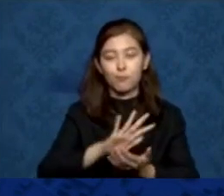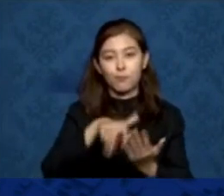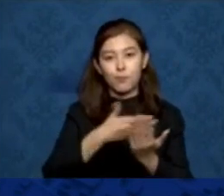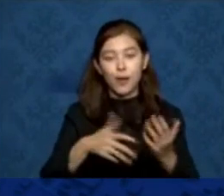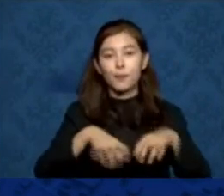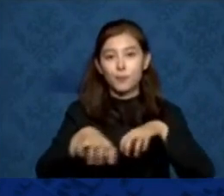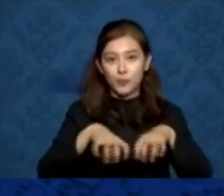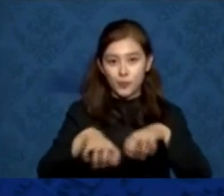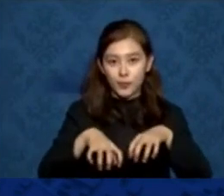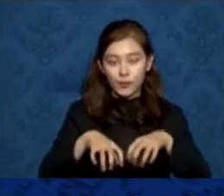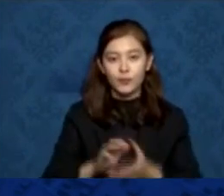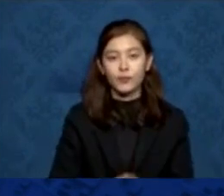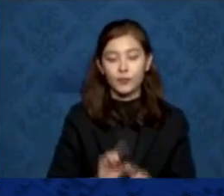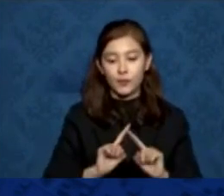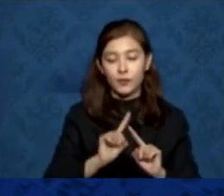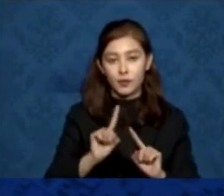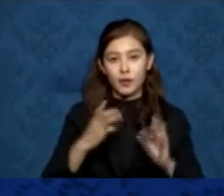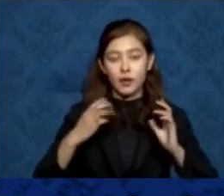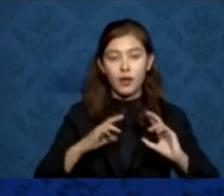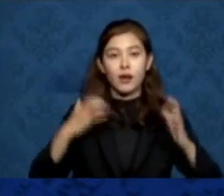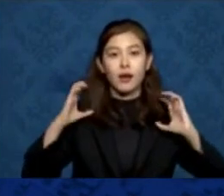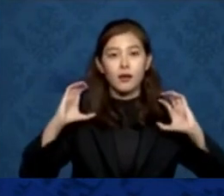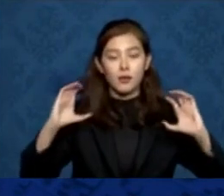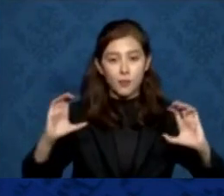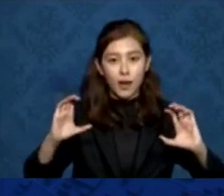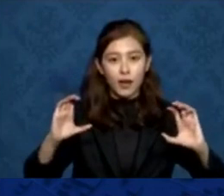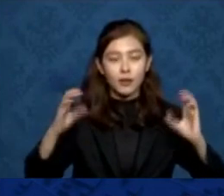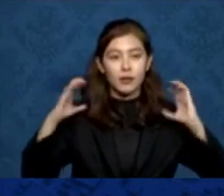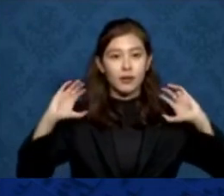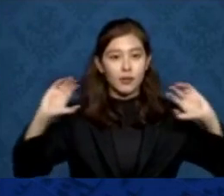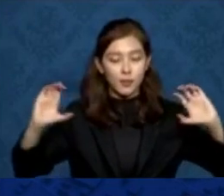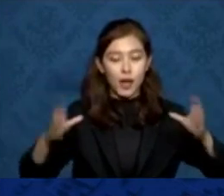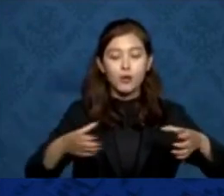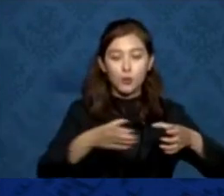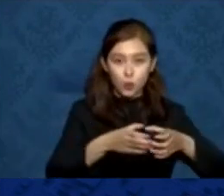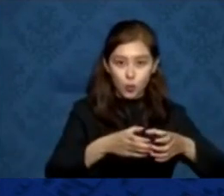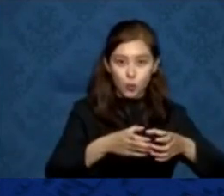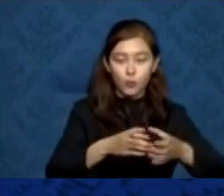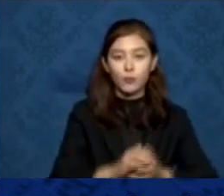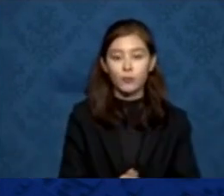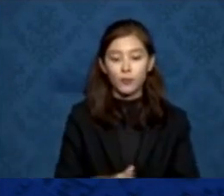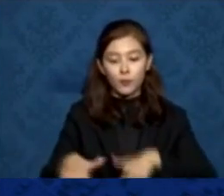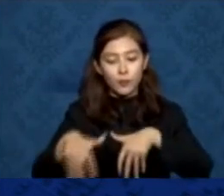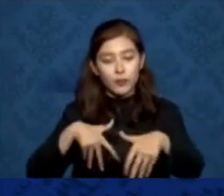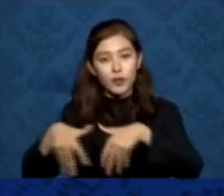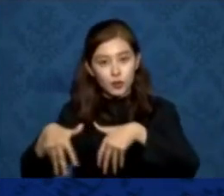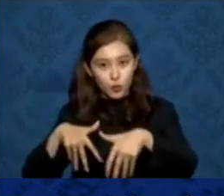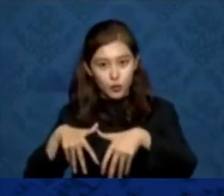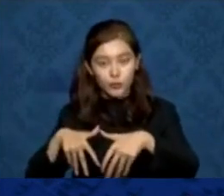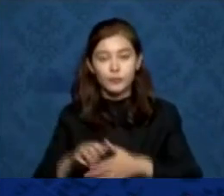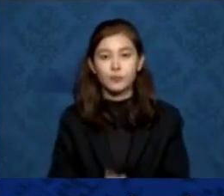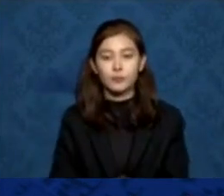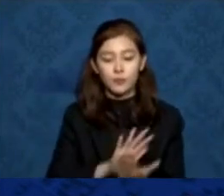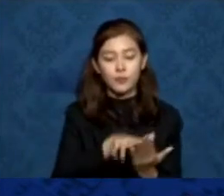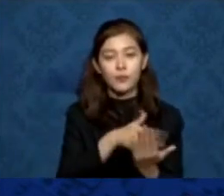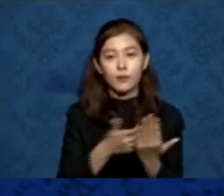มาณรายจ่ายทั้งหมดจะเป็นจุดเริ่มต้นในการดำเนินนโยบายทั้งระยะสั้นไปจนถึงระยะยาวรัฐบาลจะดำเนินการให้เป็นไปตามกรอบวินัย